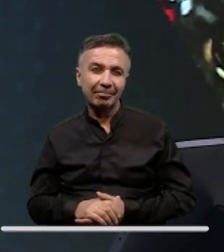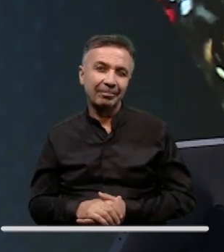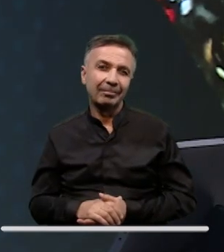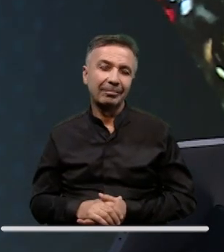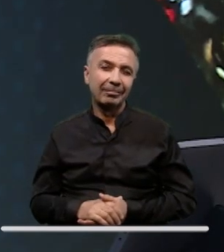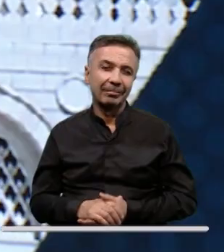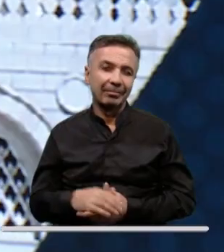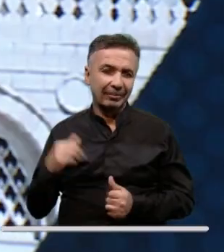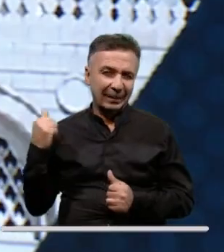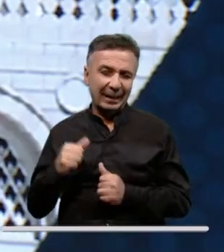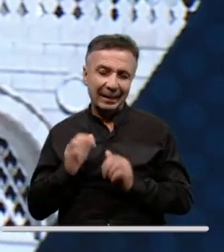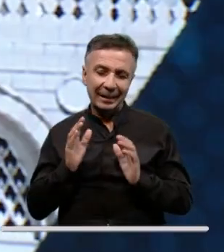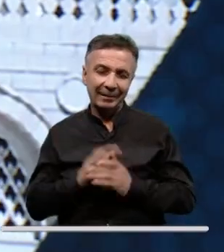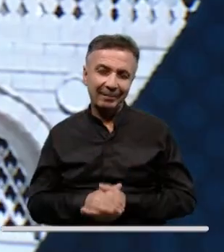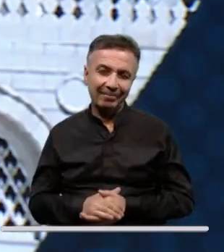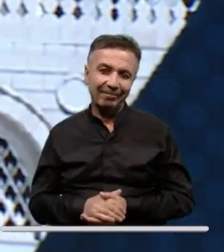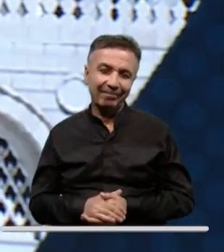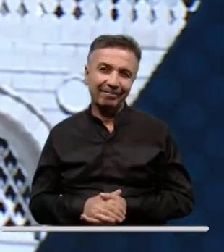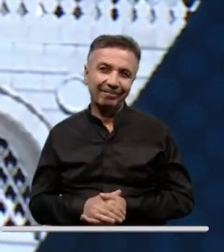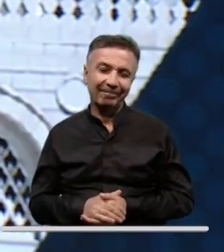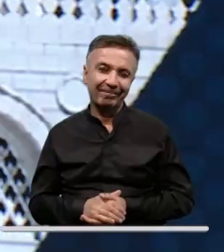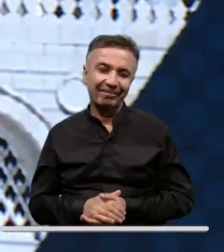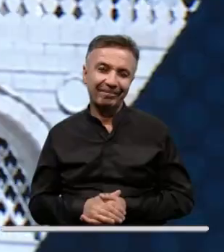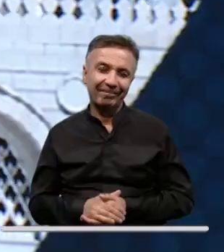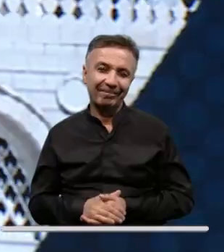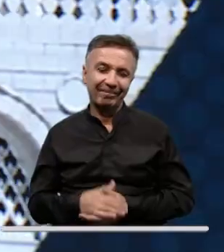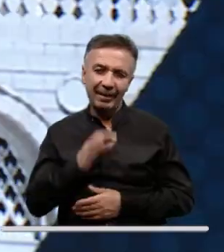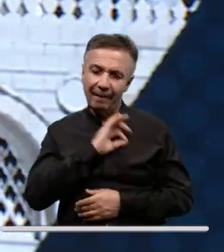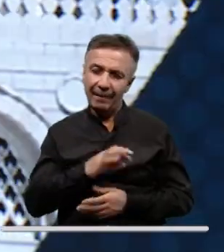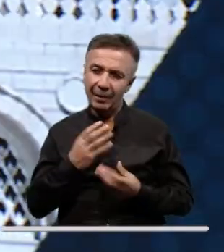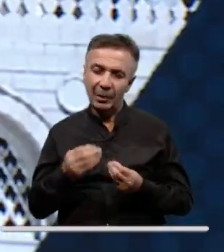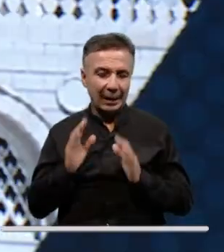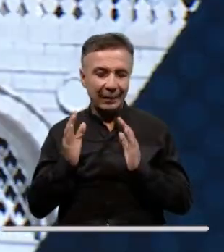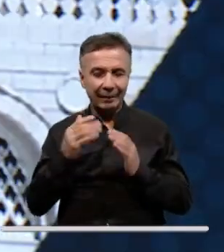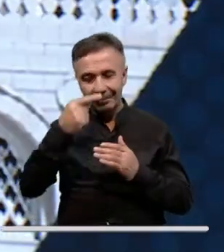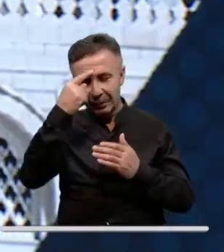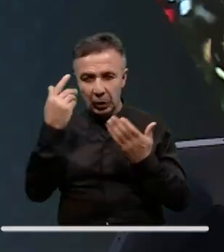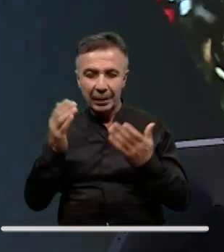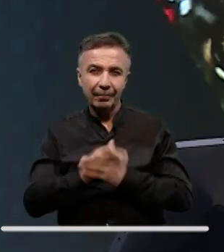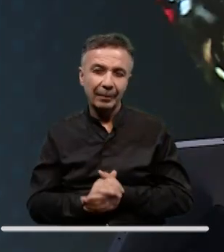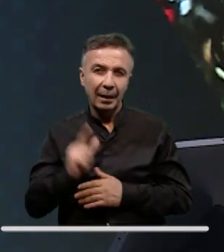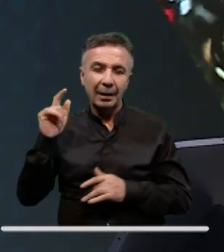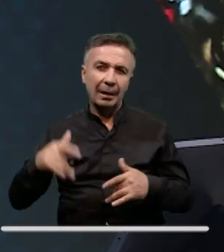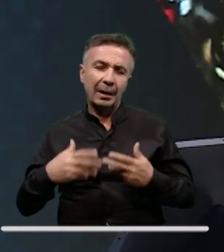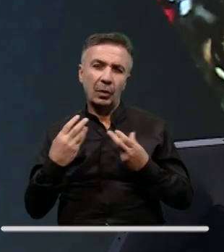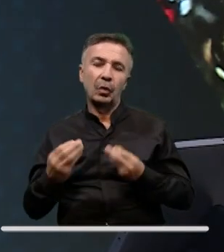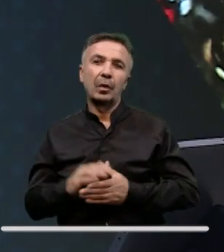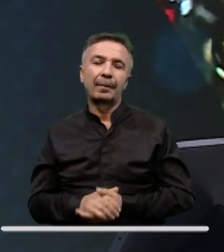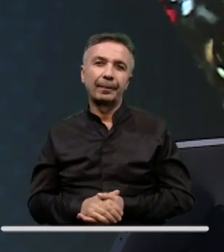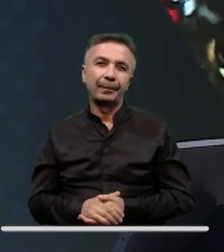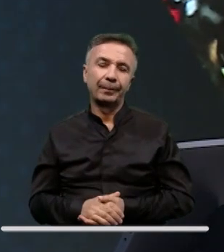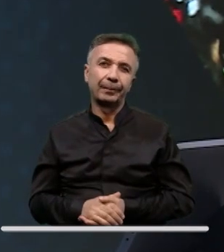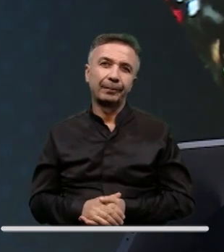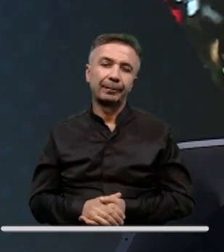inşallah böyle bu sezonda böyle hızlı bir şekilde faydalı bir şekilde geçer inşallah Cenabı Allah razı olsun inşallah tekrar buluşmak